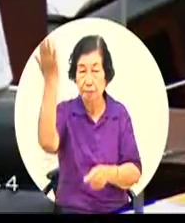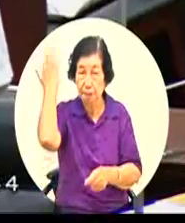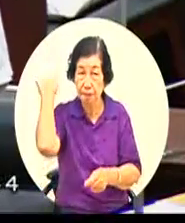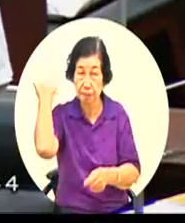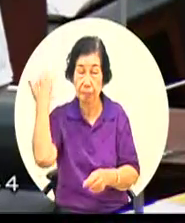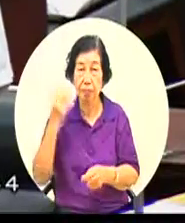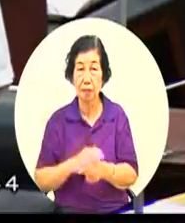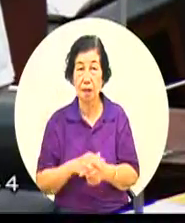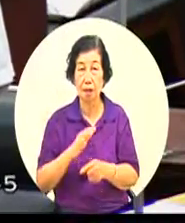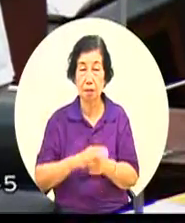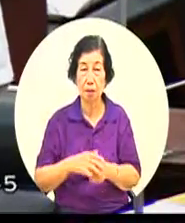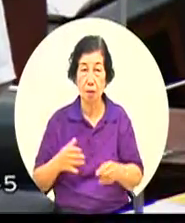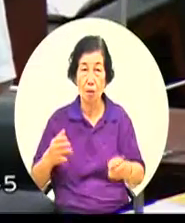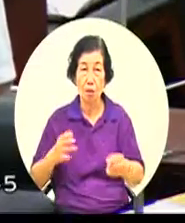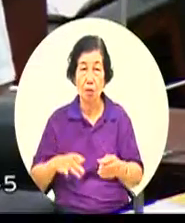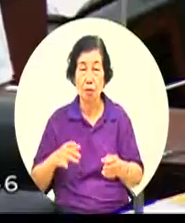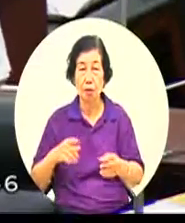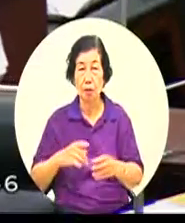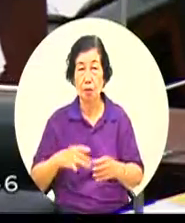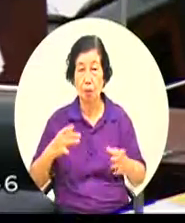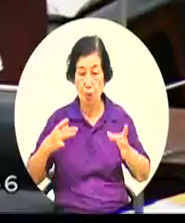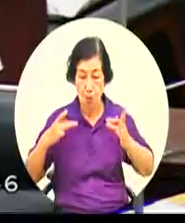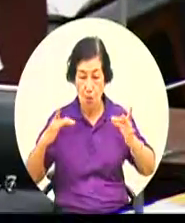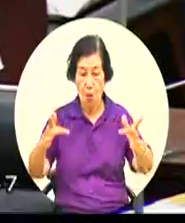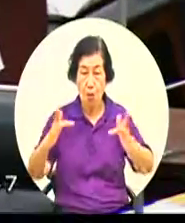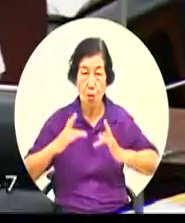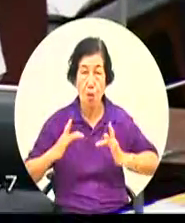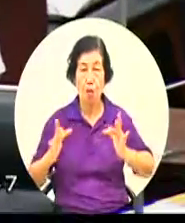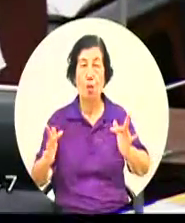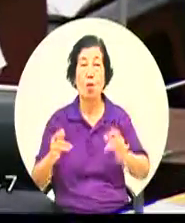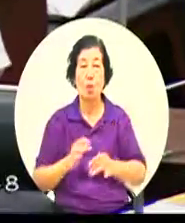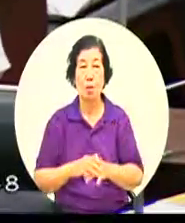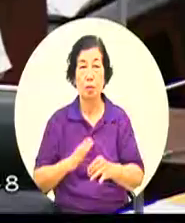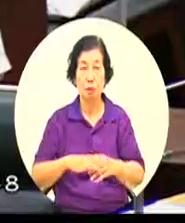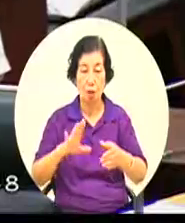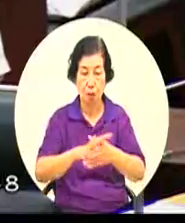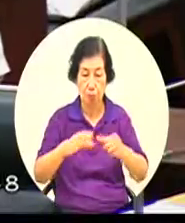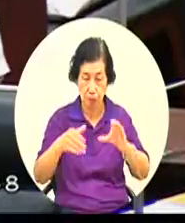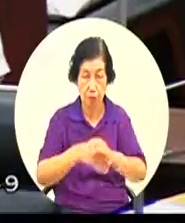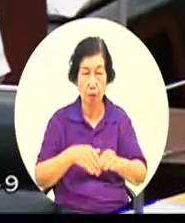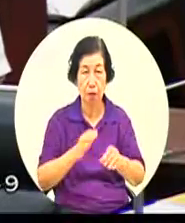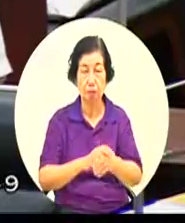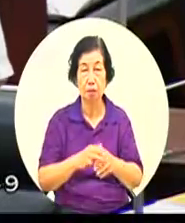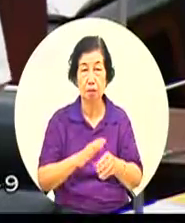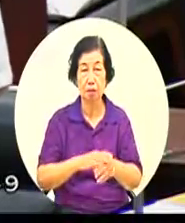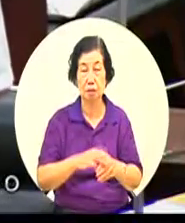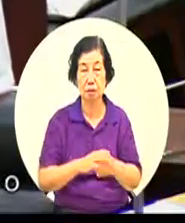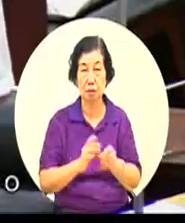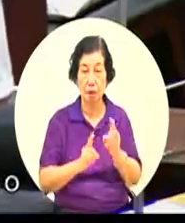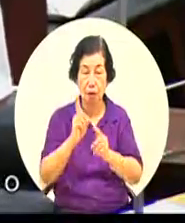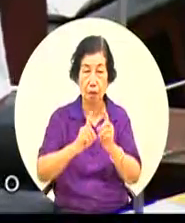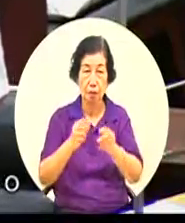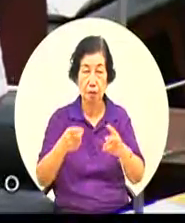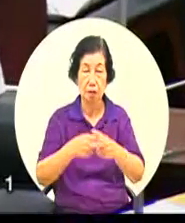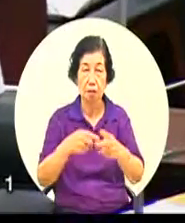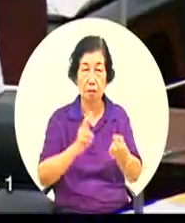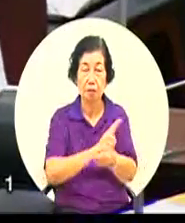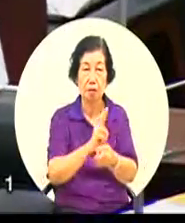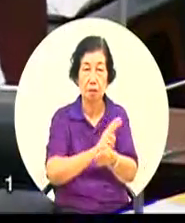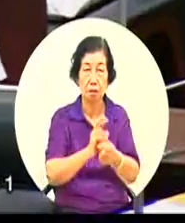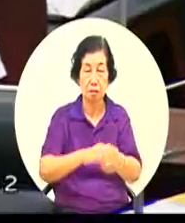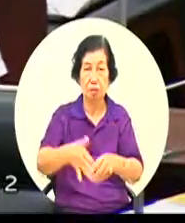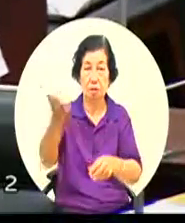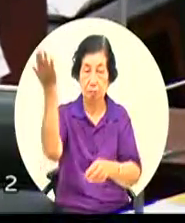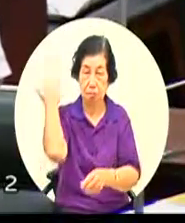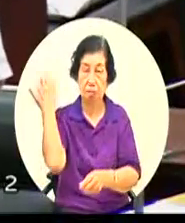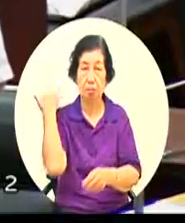上个较老热，讲真呢，因的文化佫比烧那较早。其实他们文化真正讲